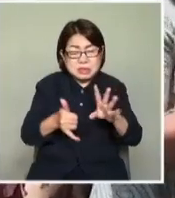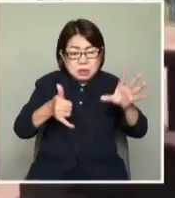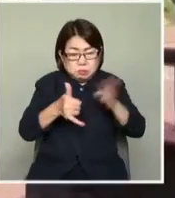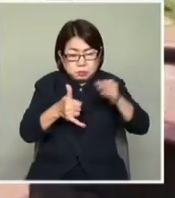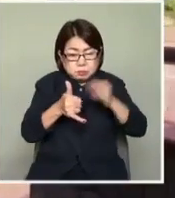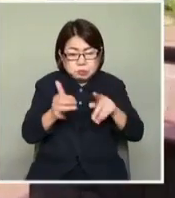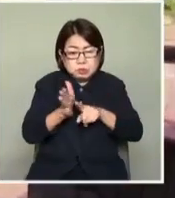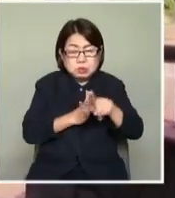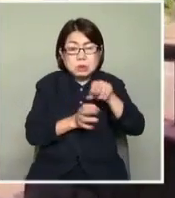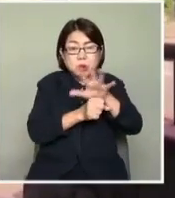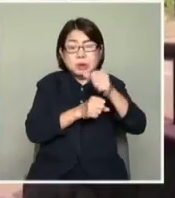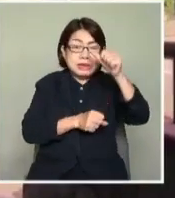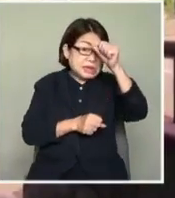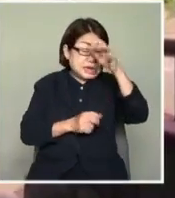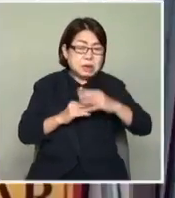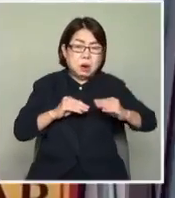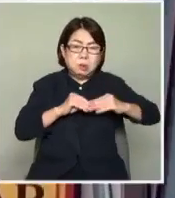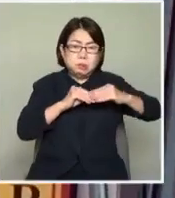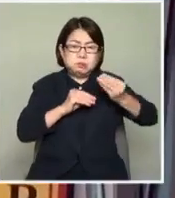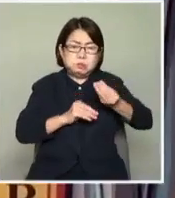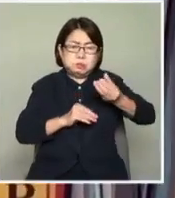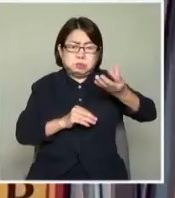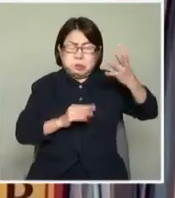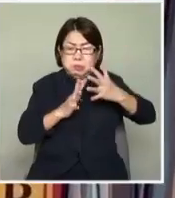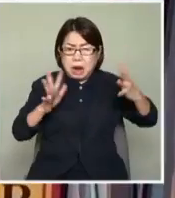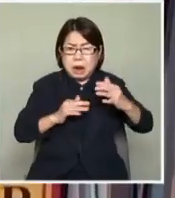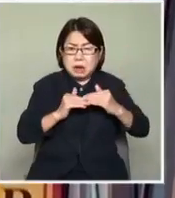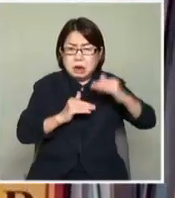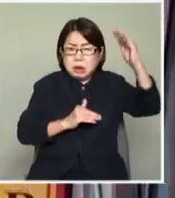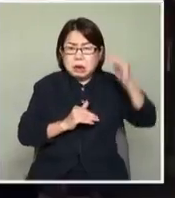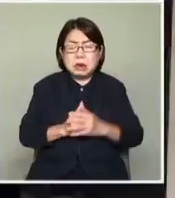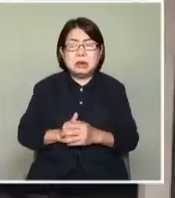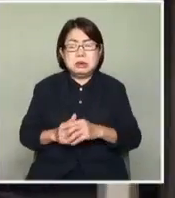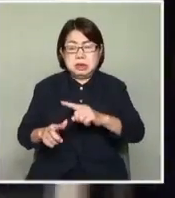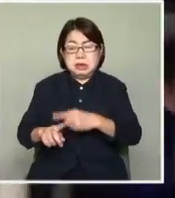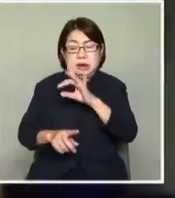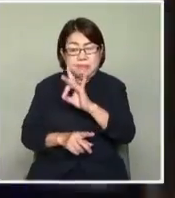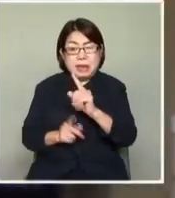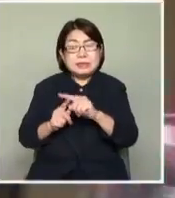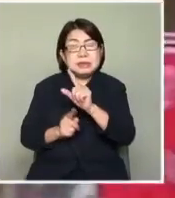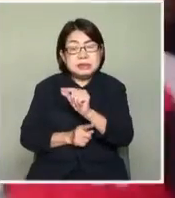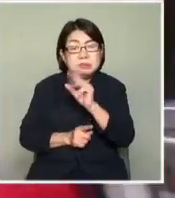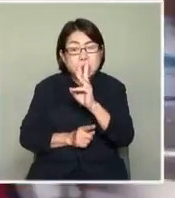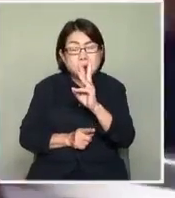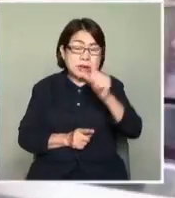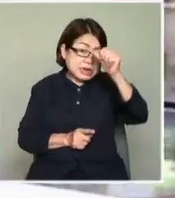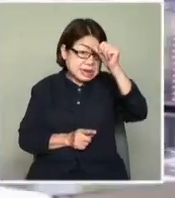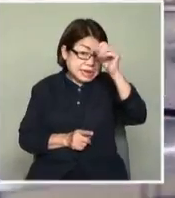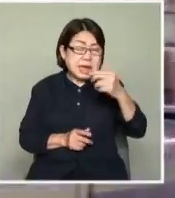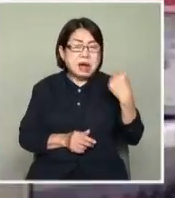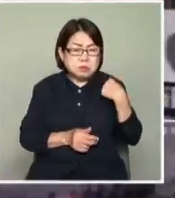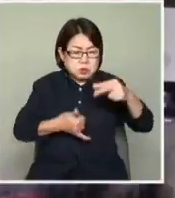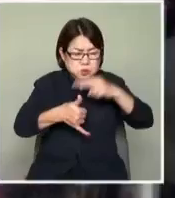อินเดียเพิ่มสูงขึ้นแบบน่าตกใจอย่างวันที่26สิงหาคมอะค่ะอินเดียเขามีผู้ติดเชื้อรายใ